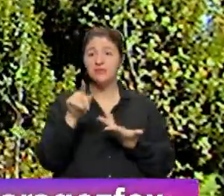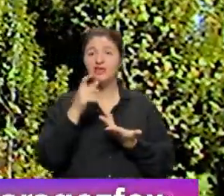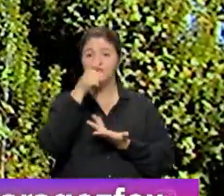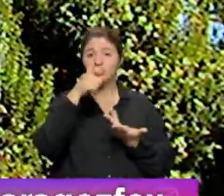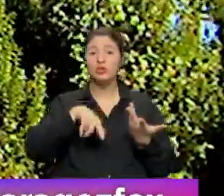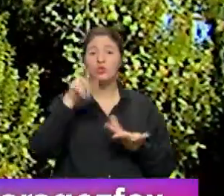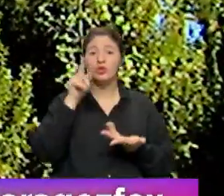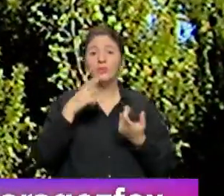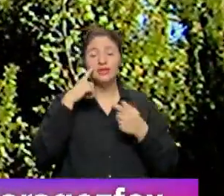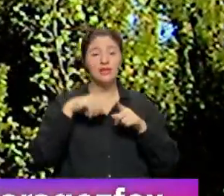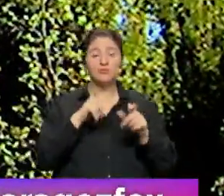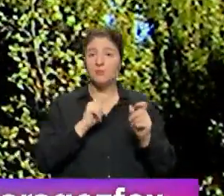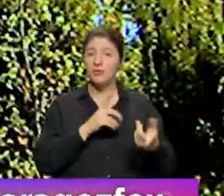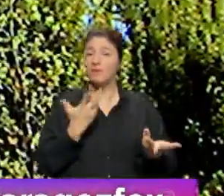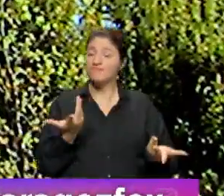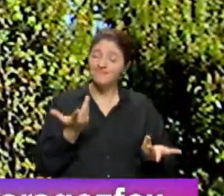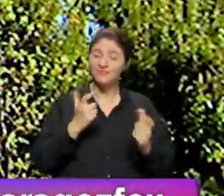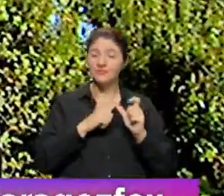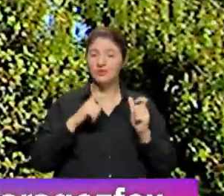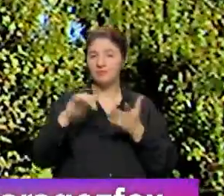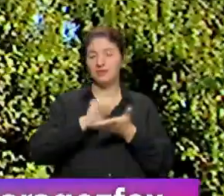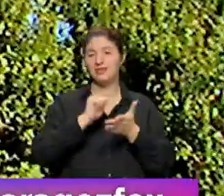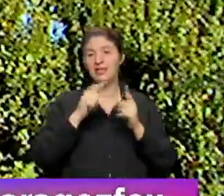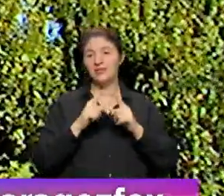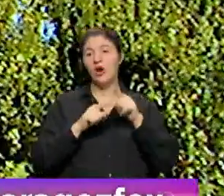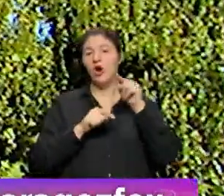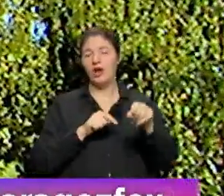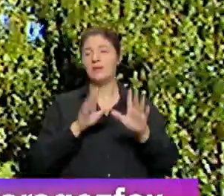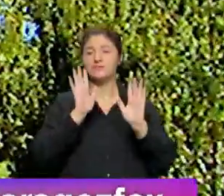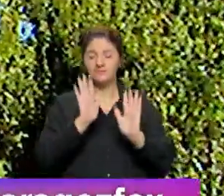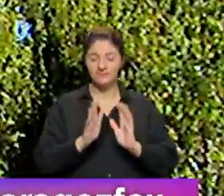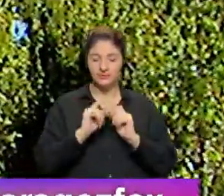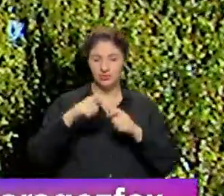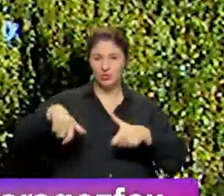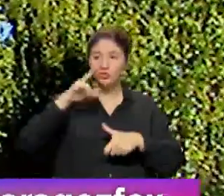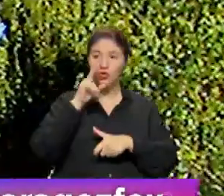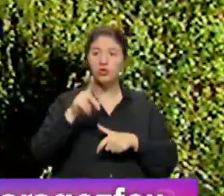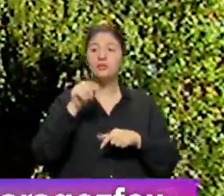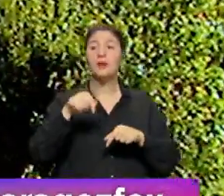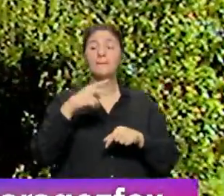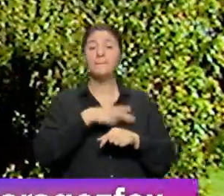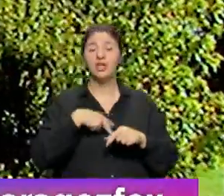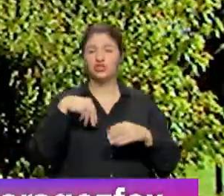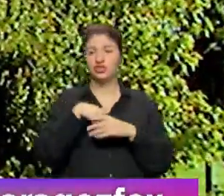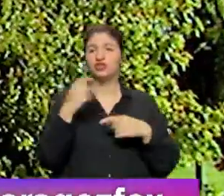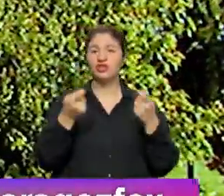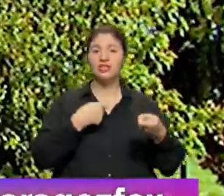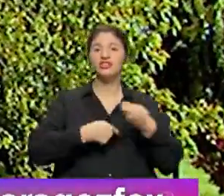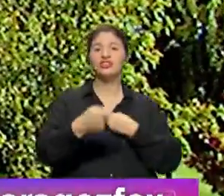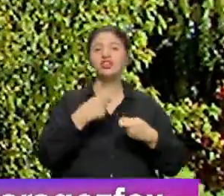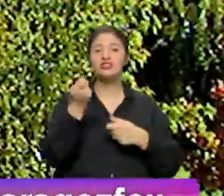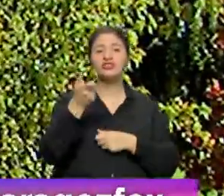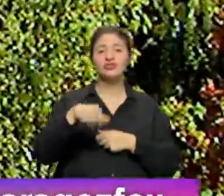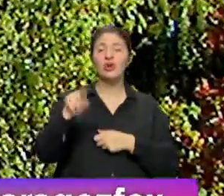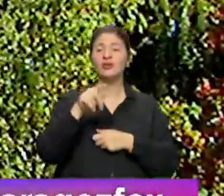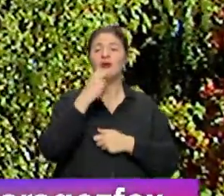Türkiye'nin gündemini takipte ve sosyal medya hesaplarımız da orada şimdi Eee belediyelerde çalışan şirket işçileri